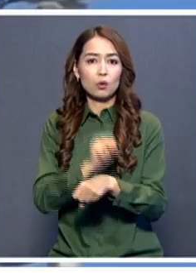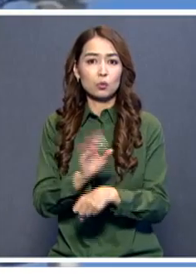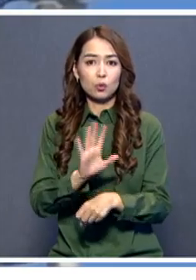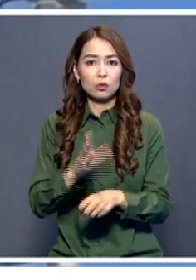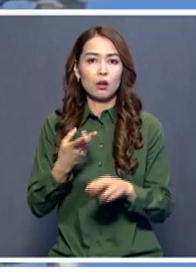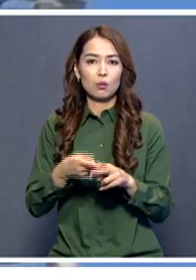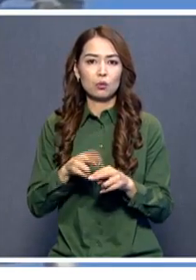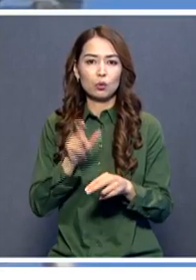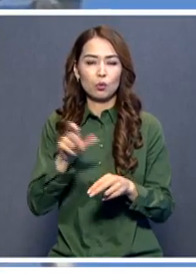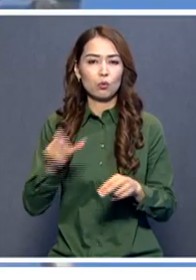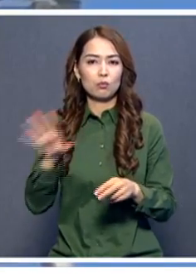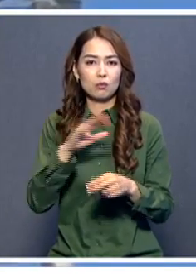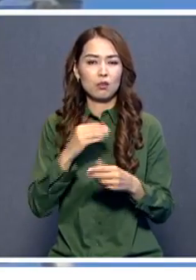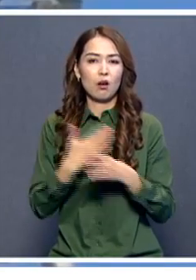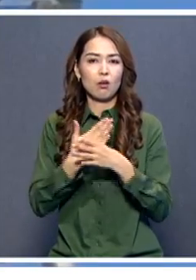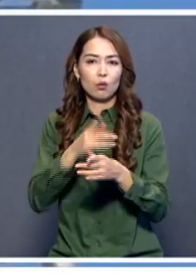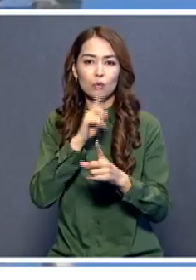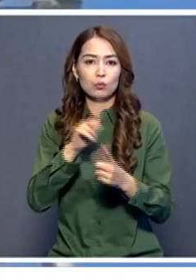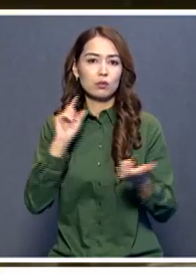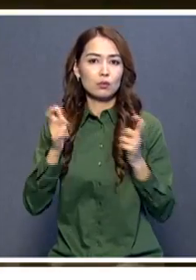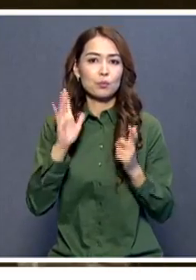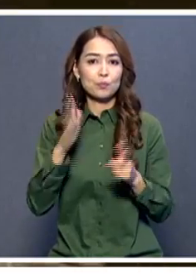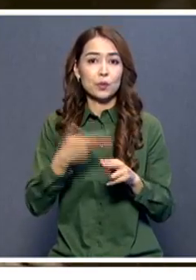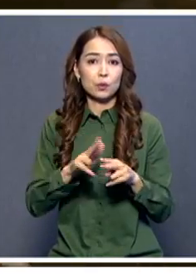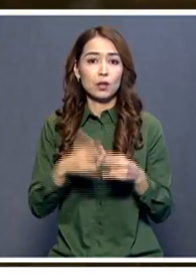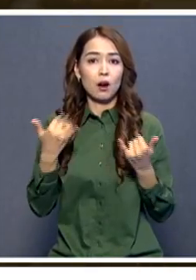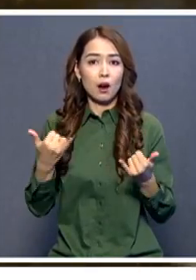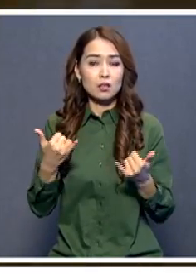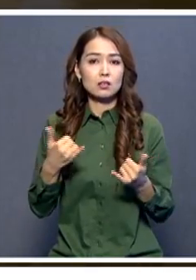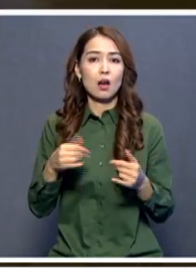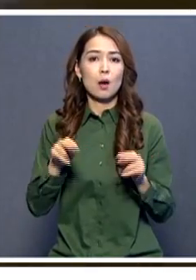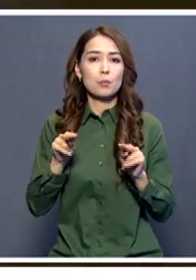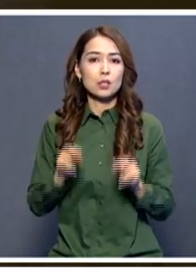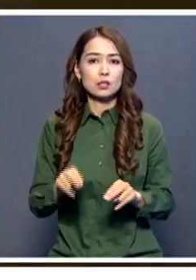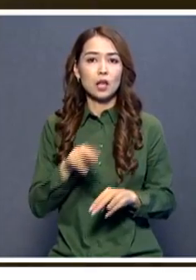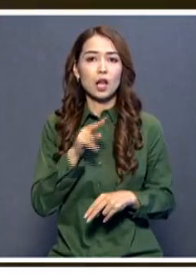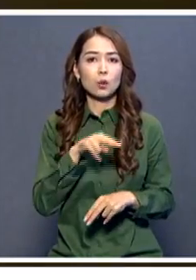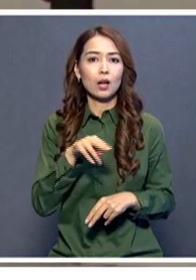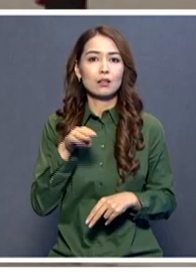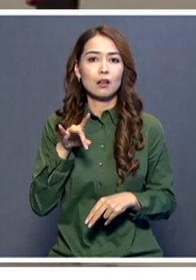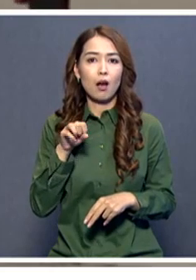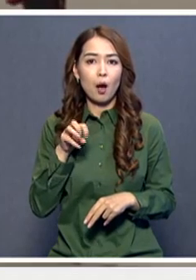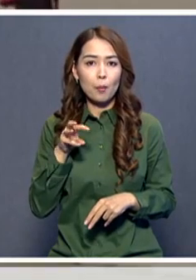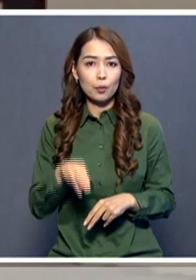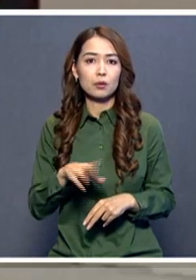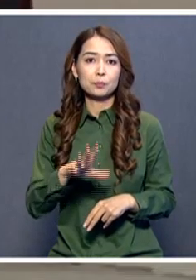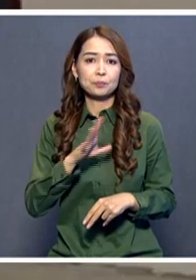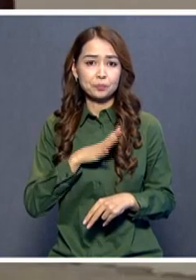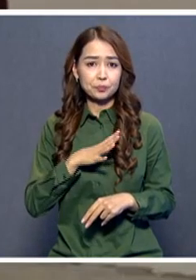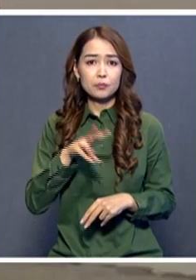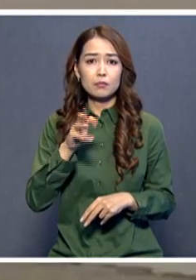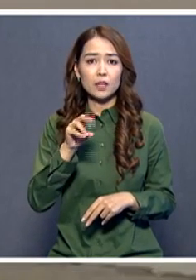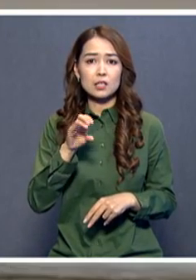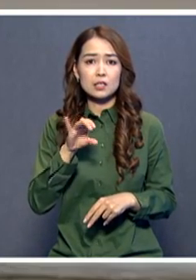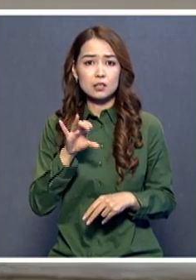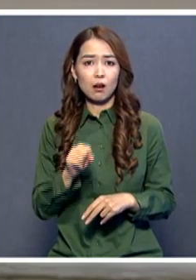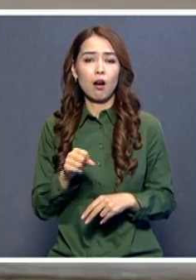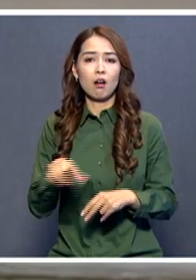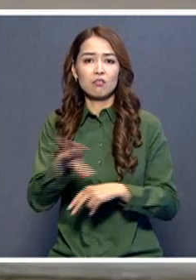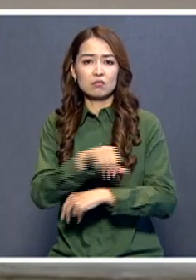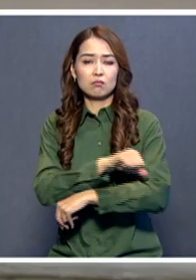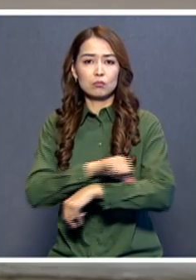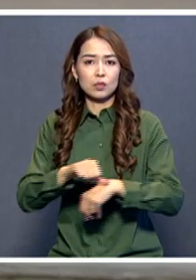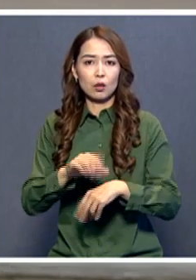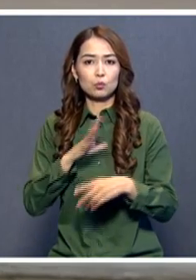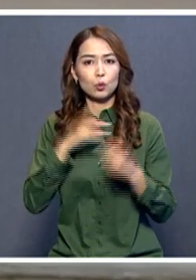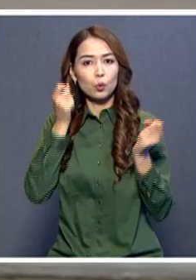көмектен айыратынын ескертті. Сонымен қатар президент Дональд Трамп бірнеше аптаның ішінде Мексикамен арадағы шекараны шабатынын мәлімдеп отыр.